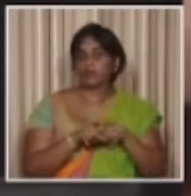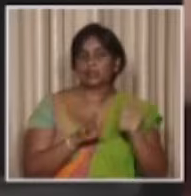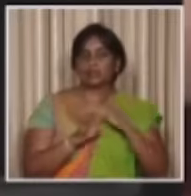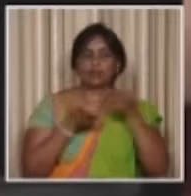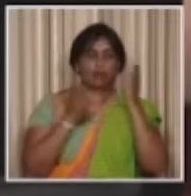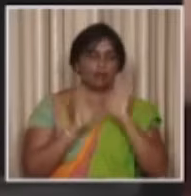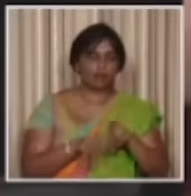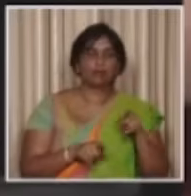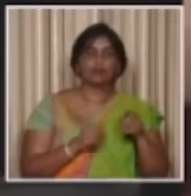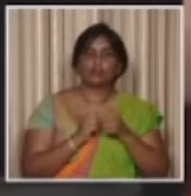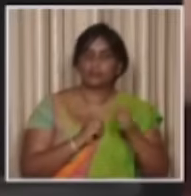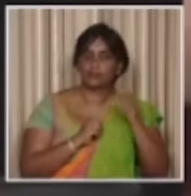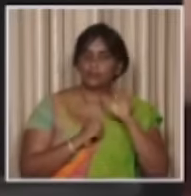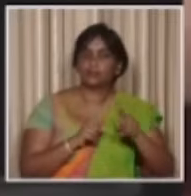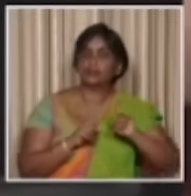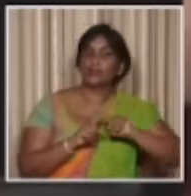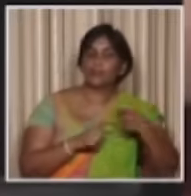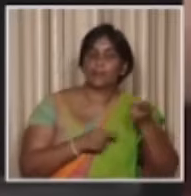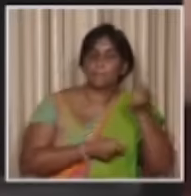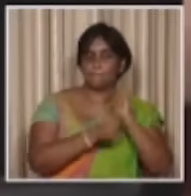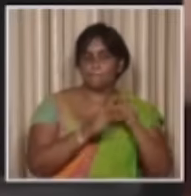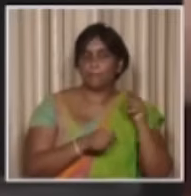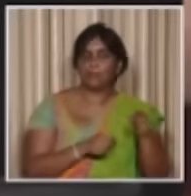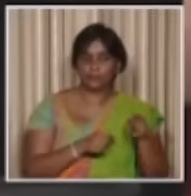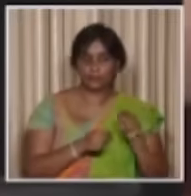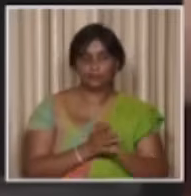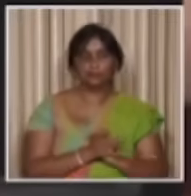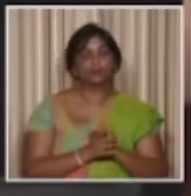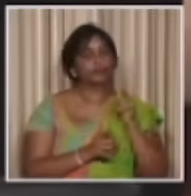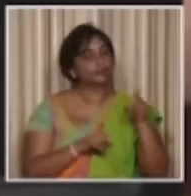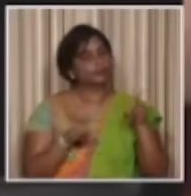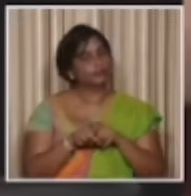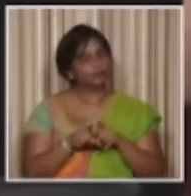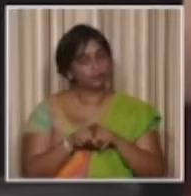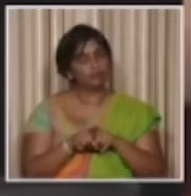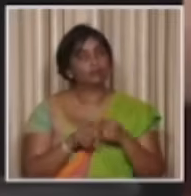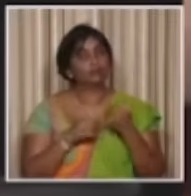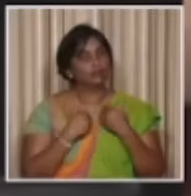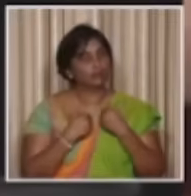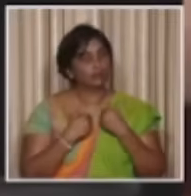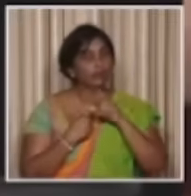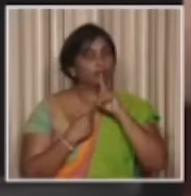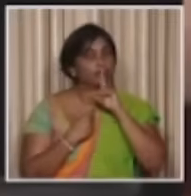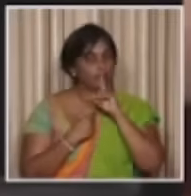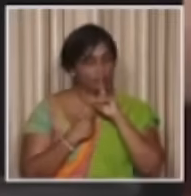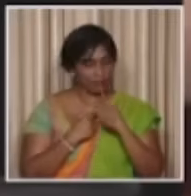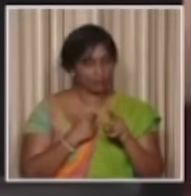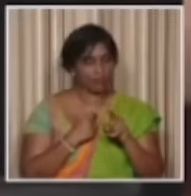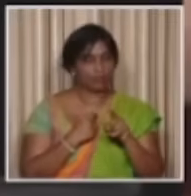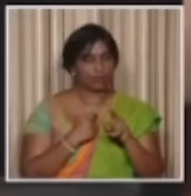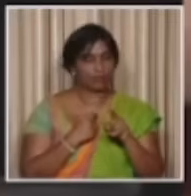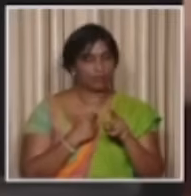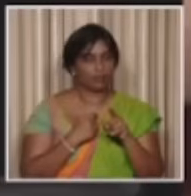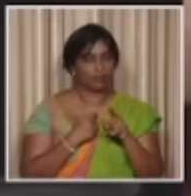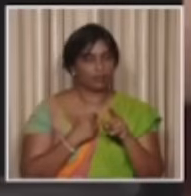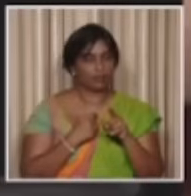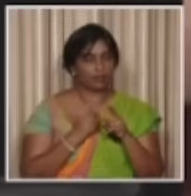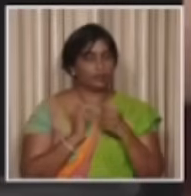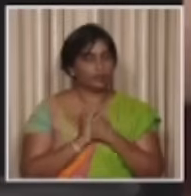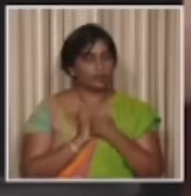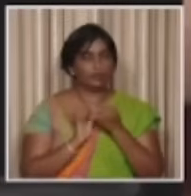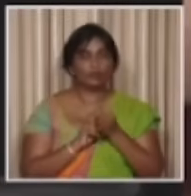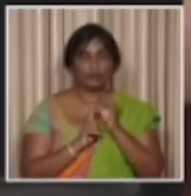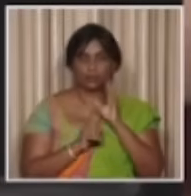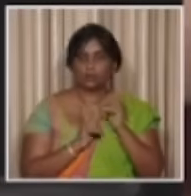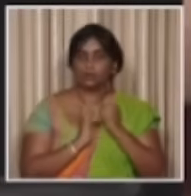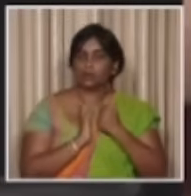අන්තිමට ක්‍රියාත්මක වෙන්නේ වෙන මිලදී ගැනීමක් ඇති වෙන්නේ. ඒ හින්දා මේ අපි යෝජනා කරනවා ගරු සභාවට